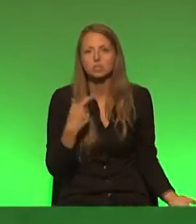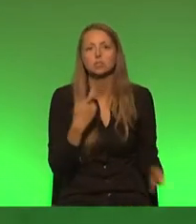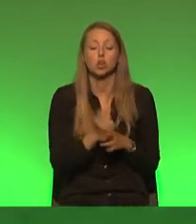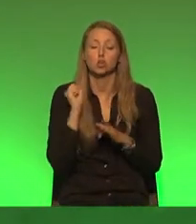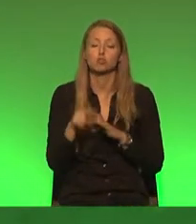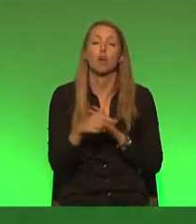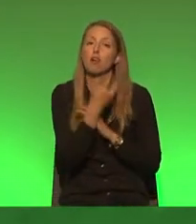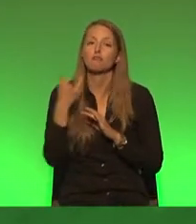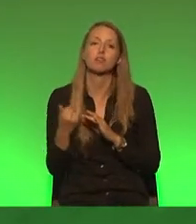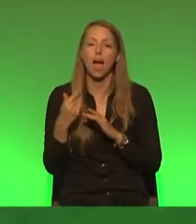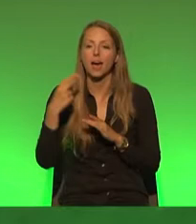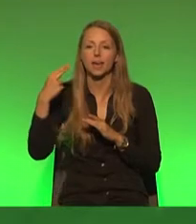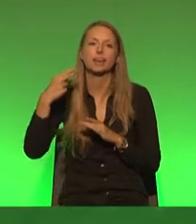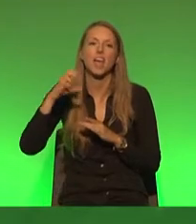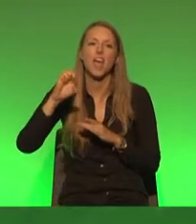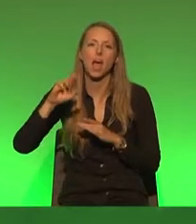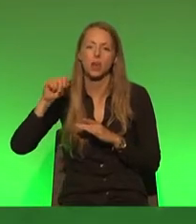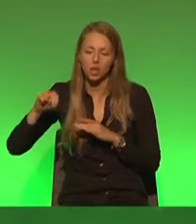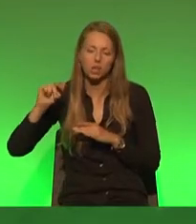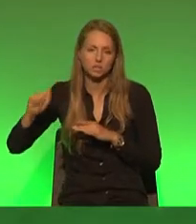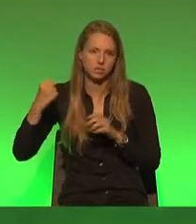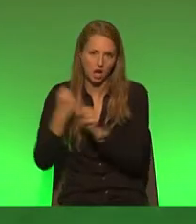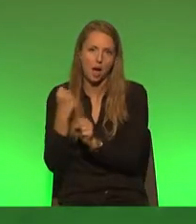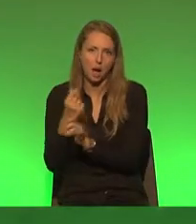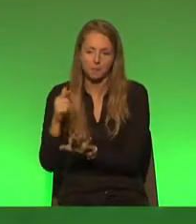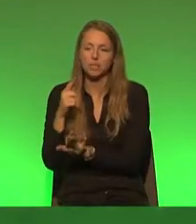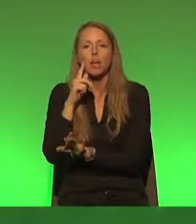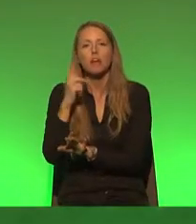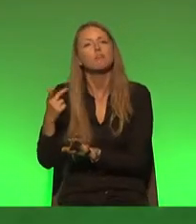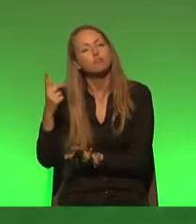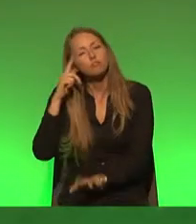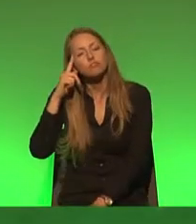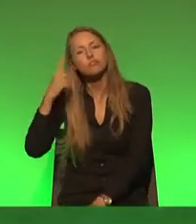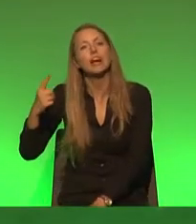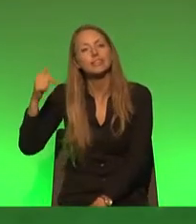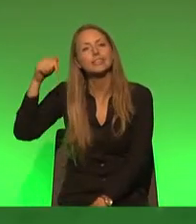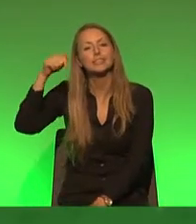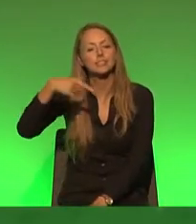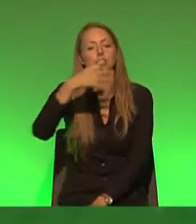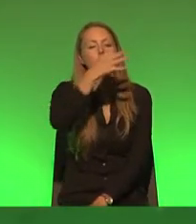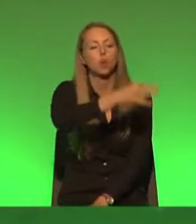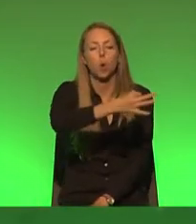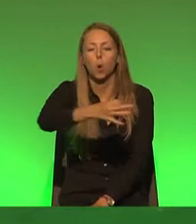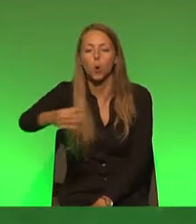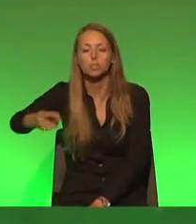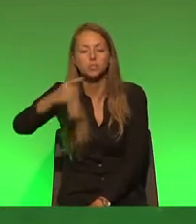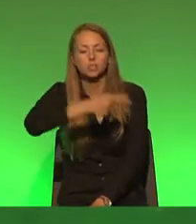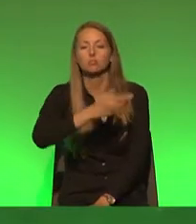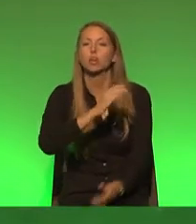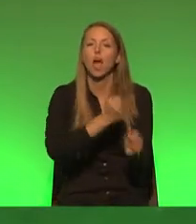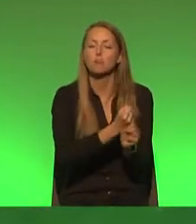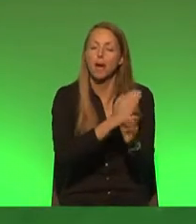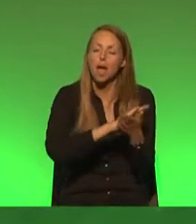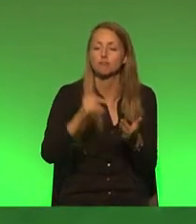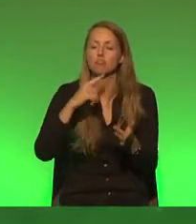Herne weiß ich aber auch, dass es die Arbeit vor Ort sehr erleichtert, wenn man eine gute Unterstützung vom Land